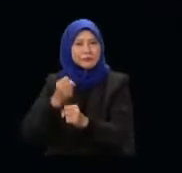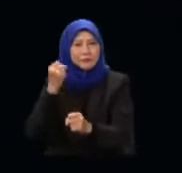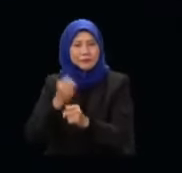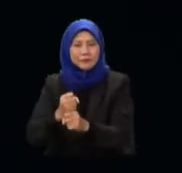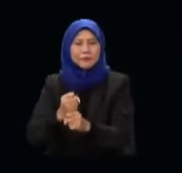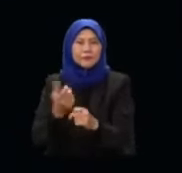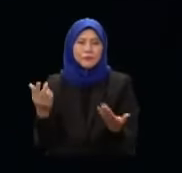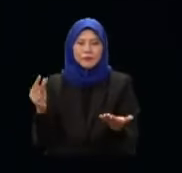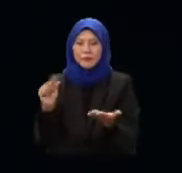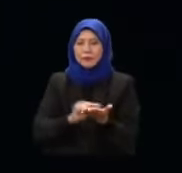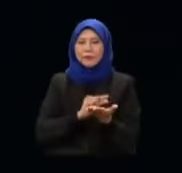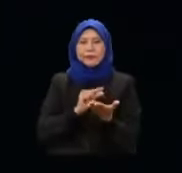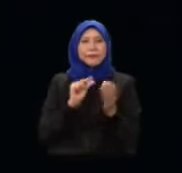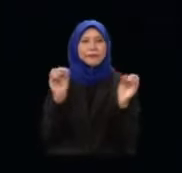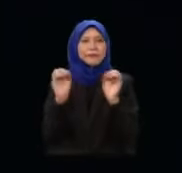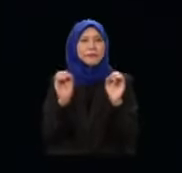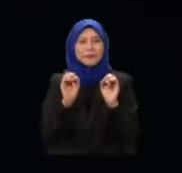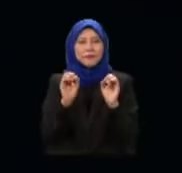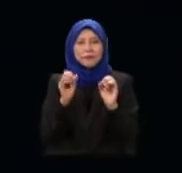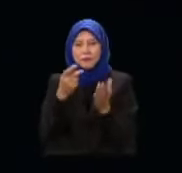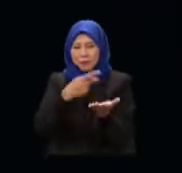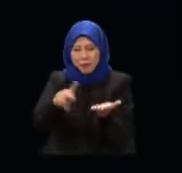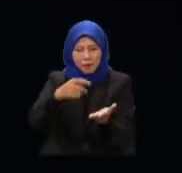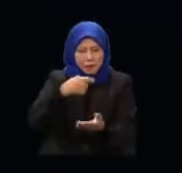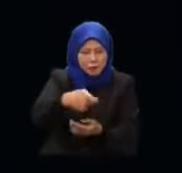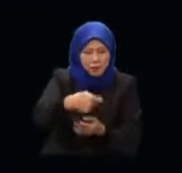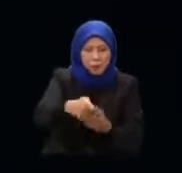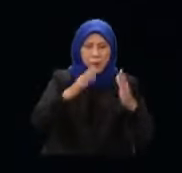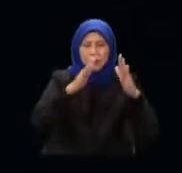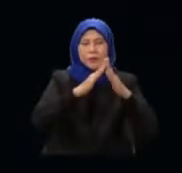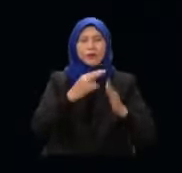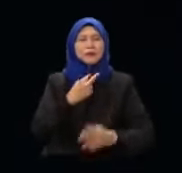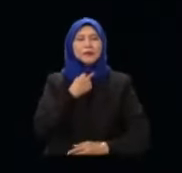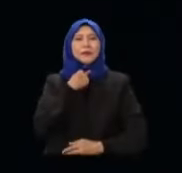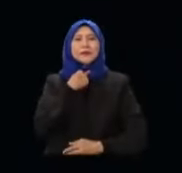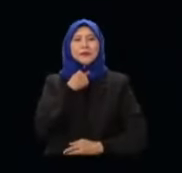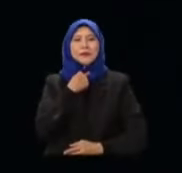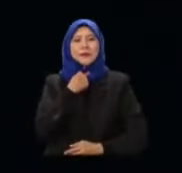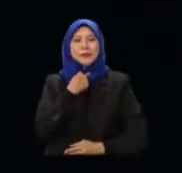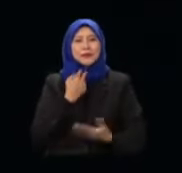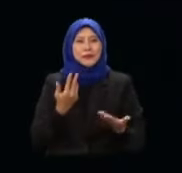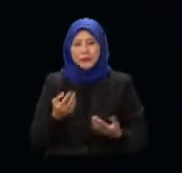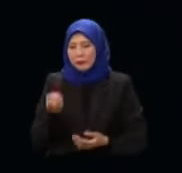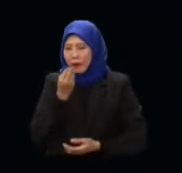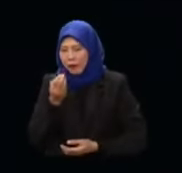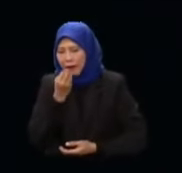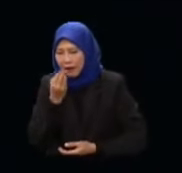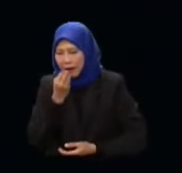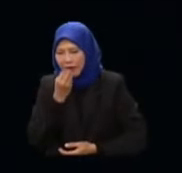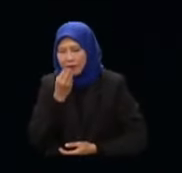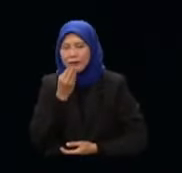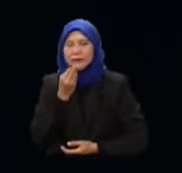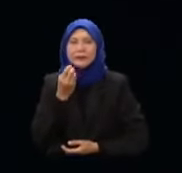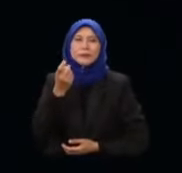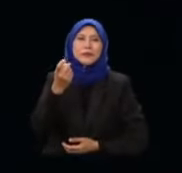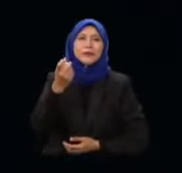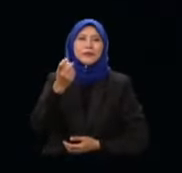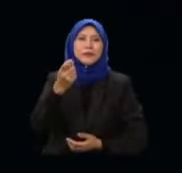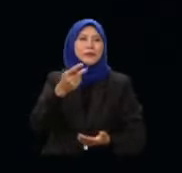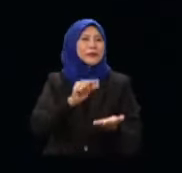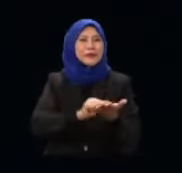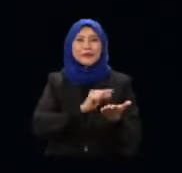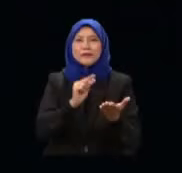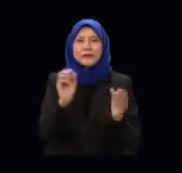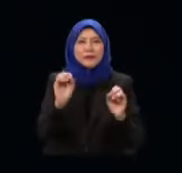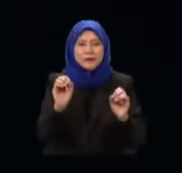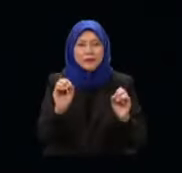puncel pendapat ane dah tak mampu nak bayar sewa rumah dah tak mampu nak sediakan makanan di atas meja untuk keluarga